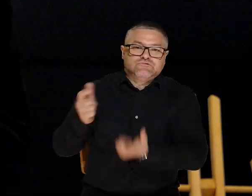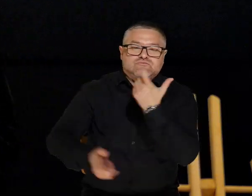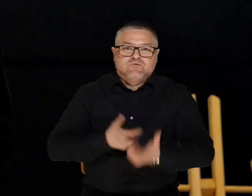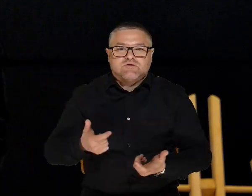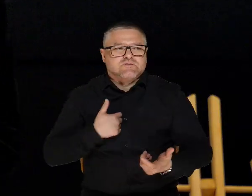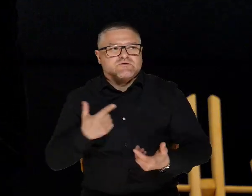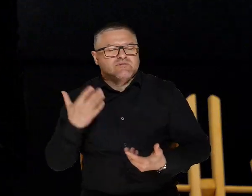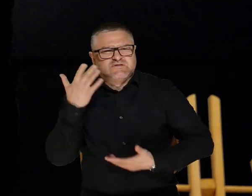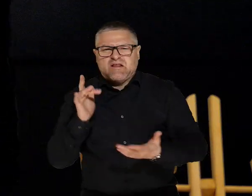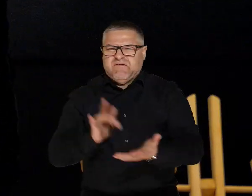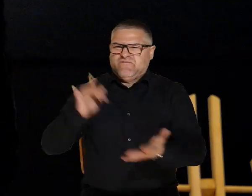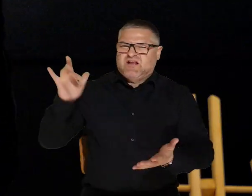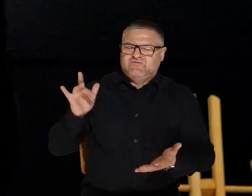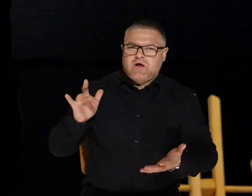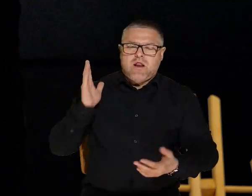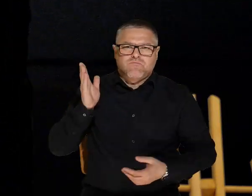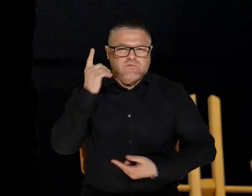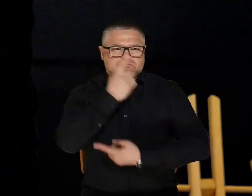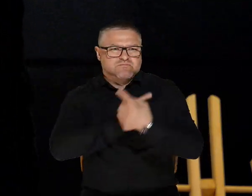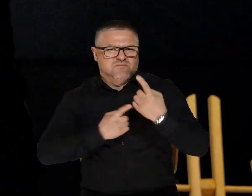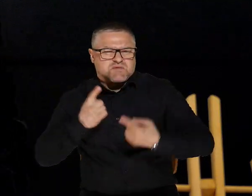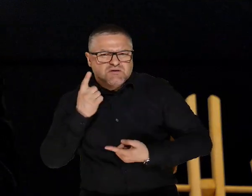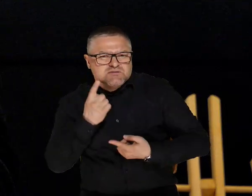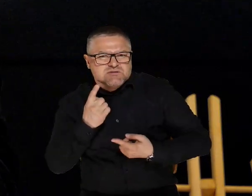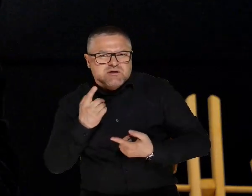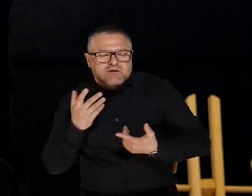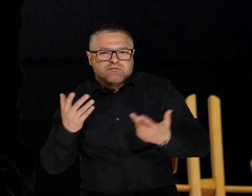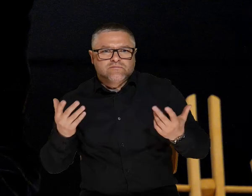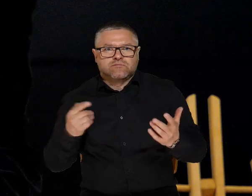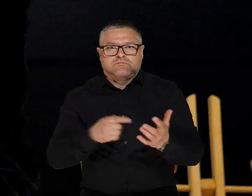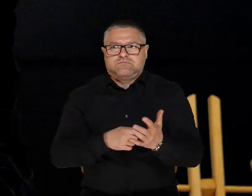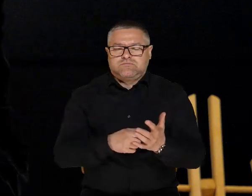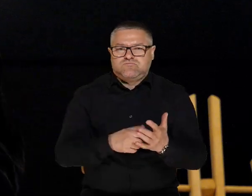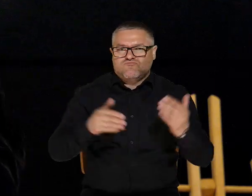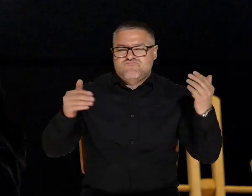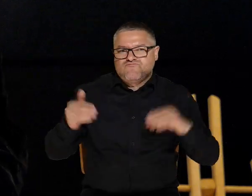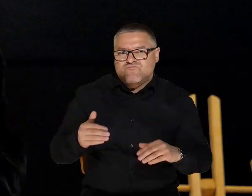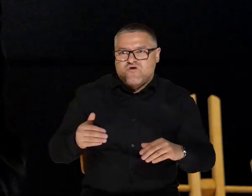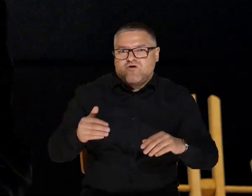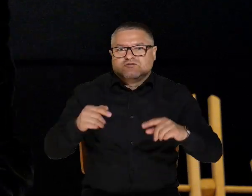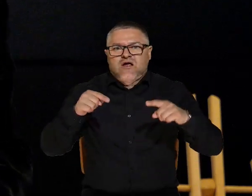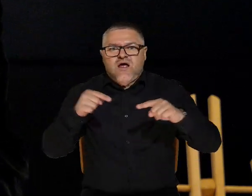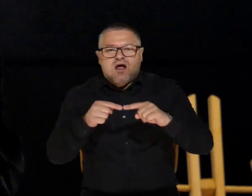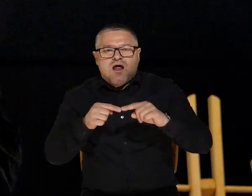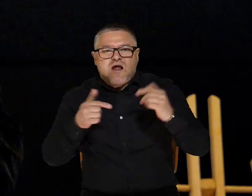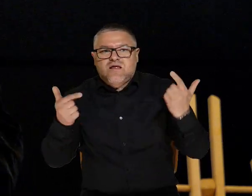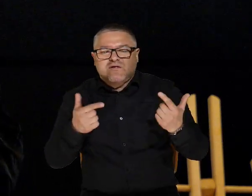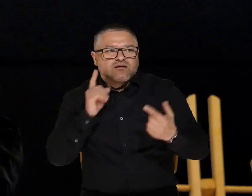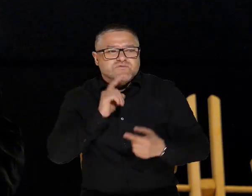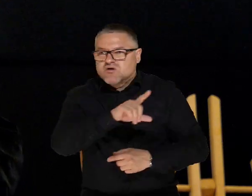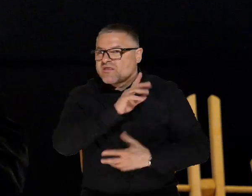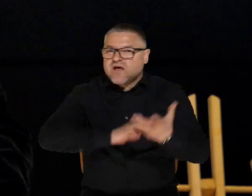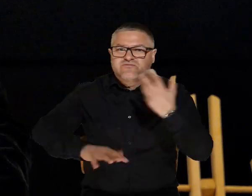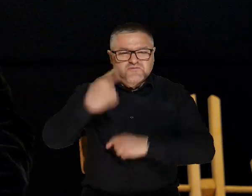jakiś rodzaj nadwrażliwości, ale potem pomyślałem sobie, to może tak, ale do tego jest też kolosalna ignorancja